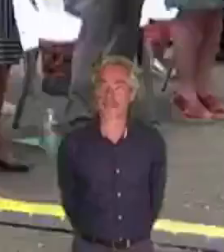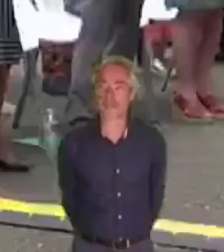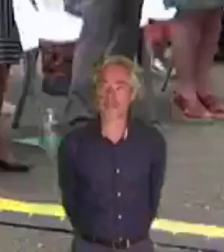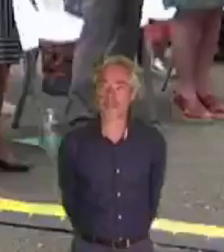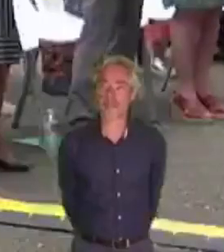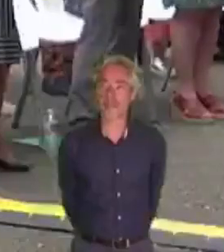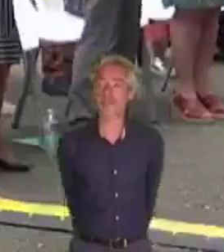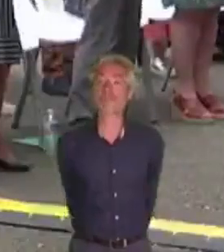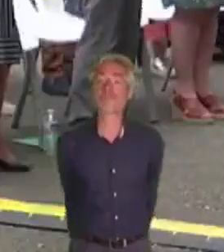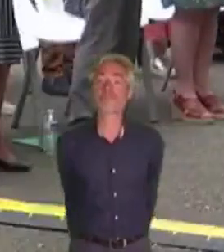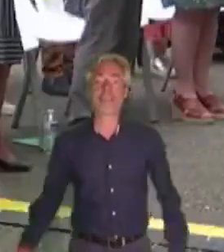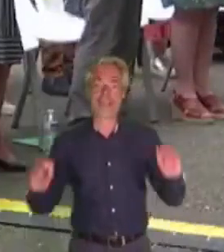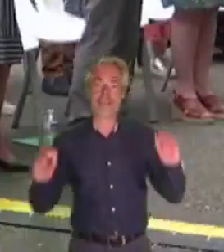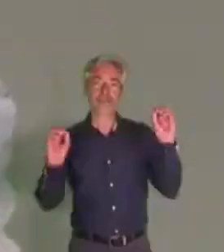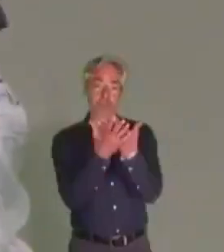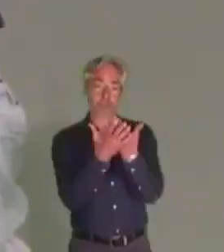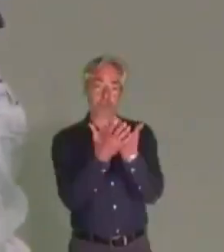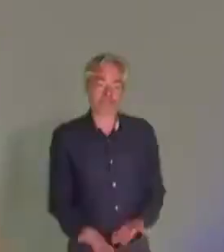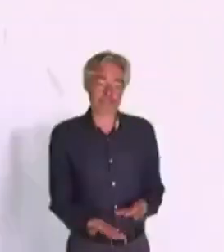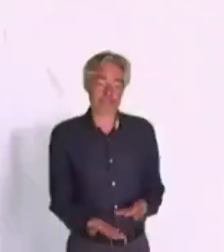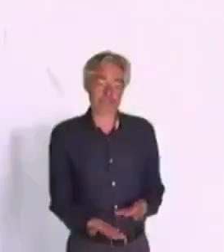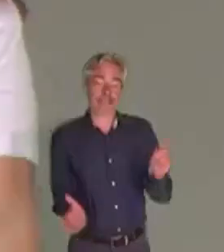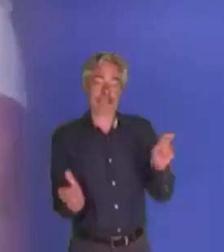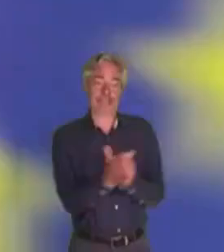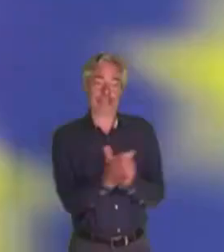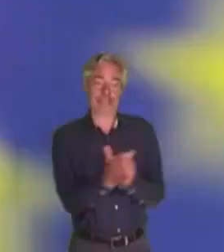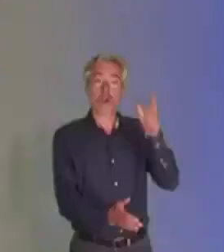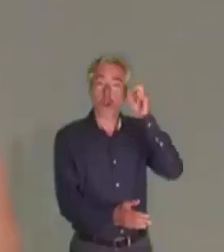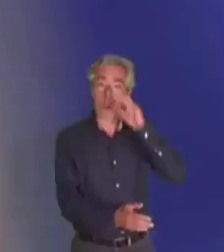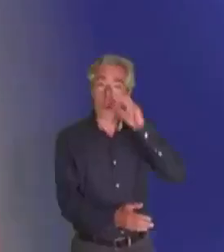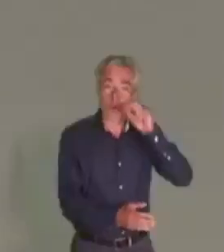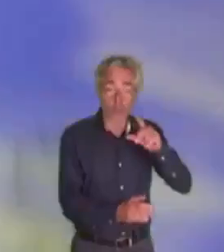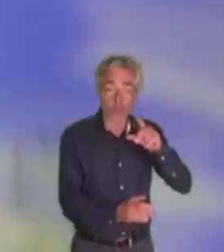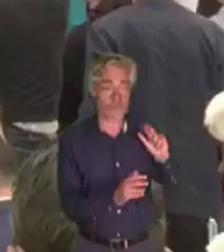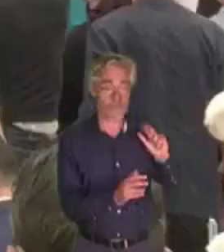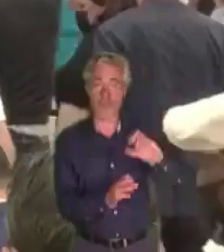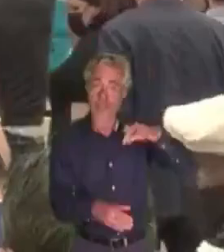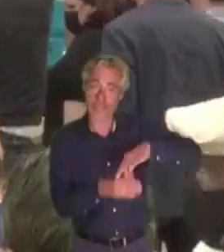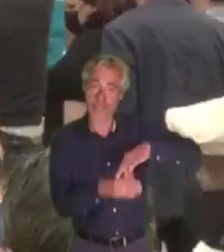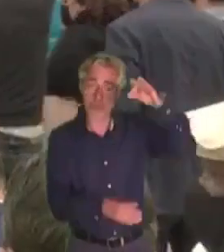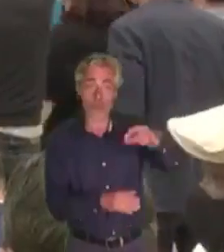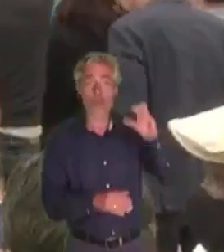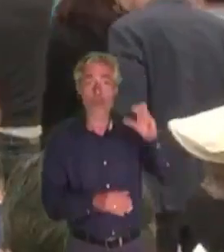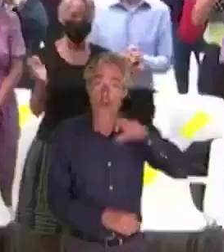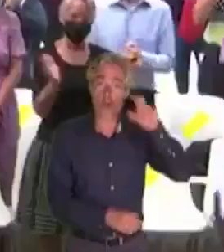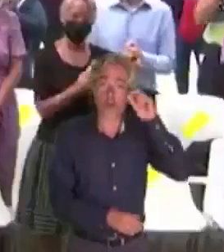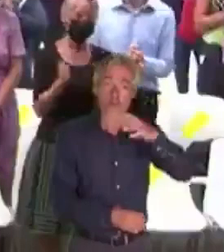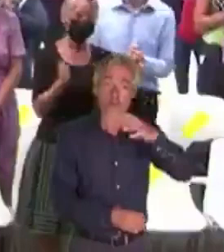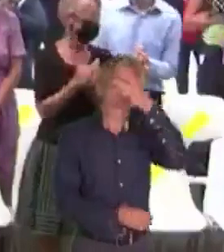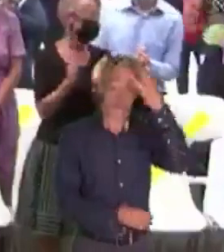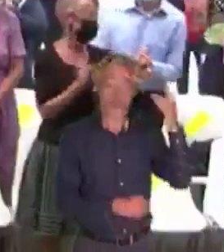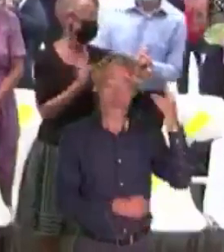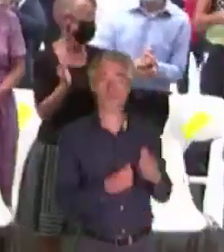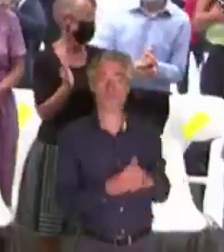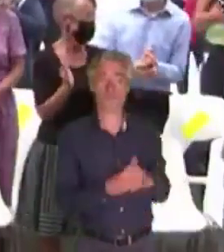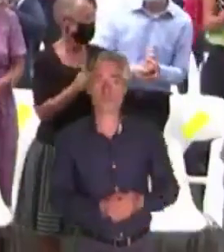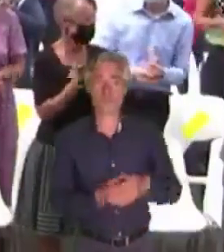allez. Et la surprise de juin, ce sera Laurent Saint-Martin. Laurent